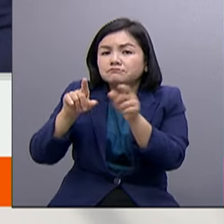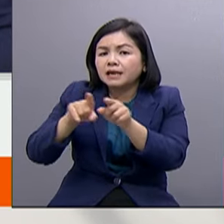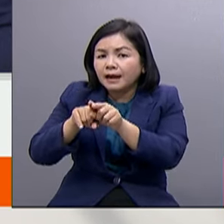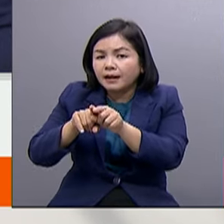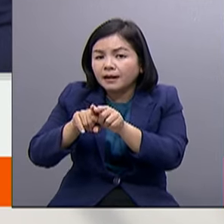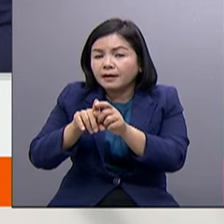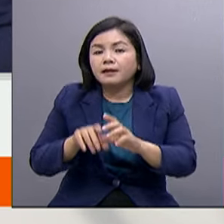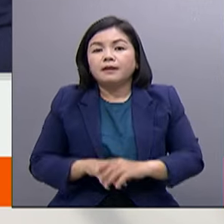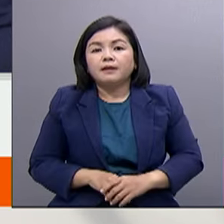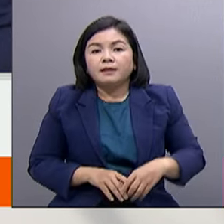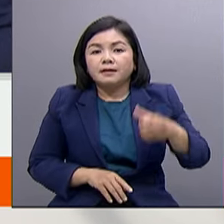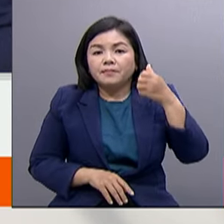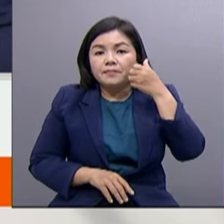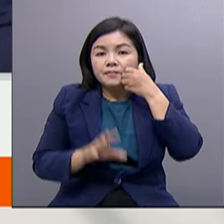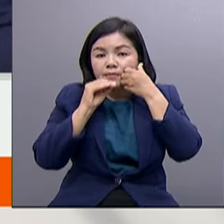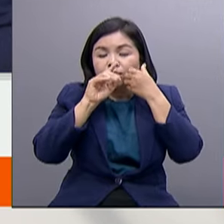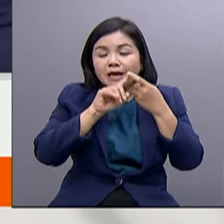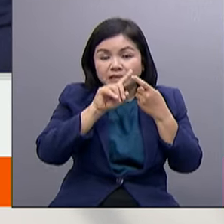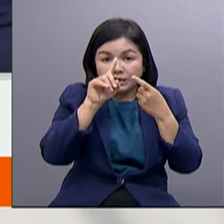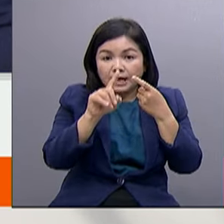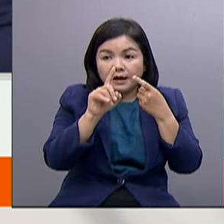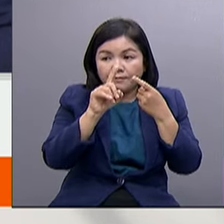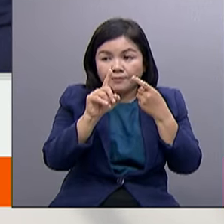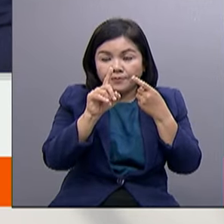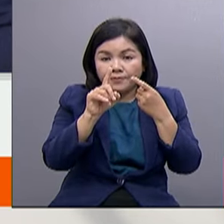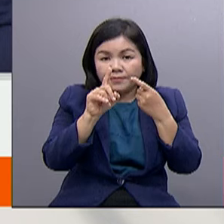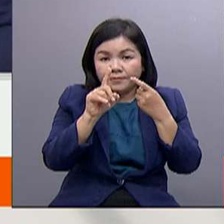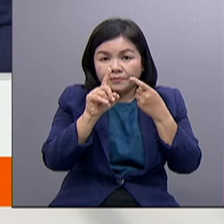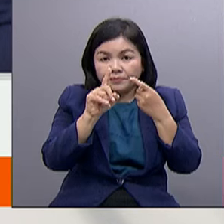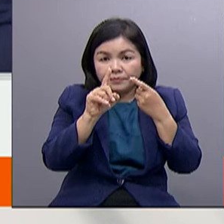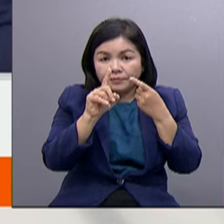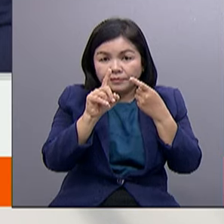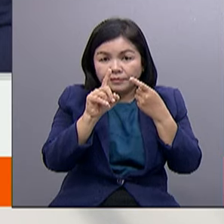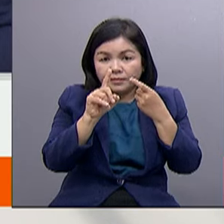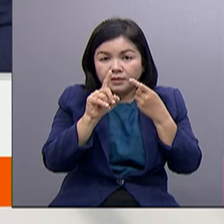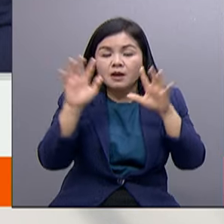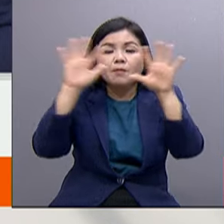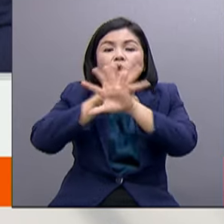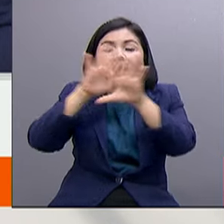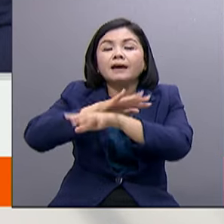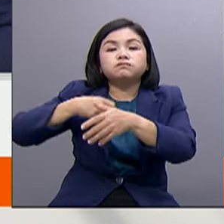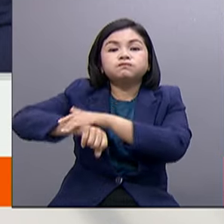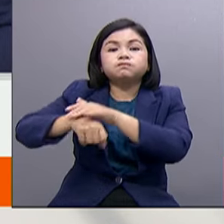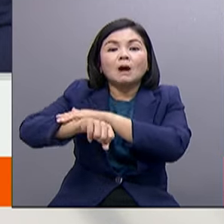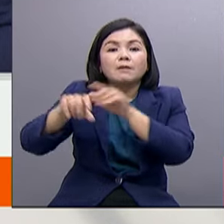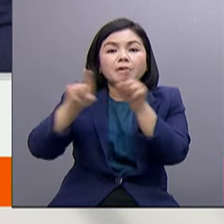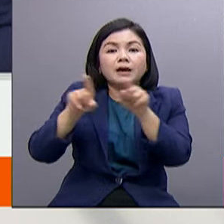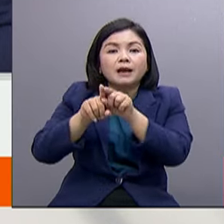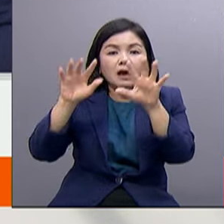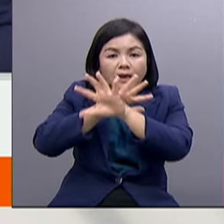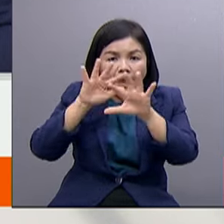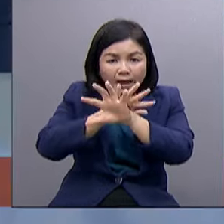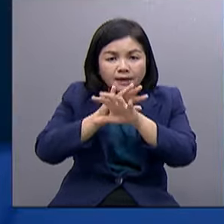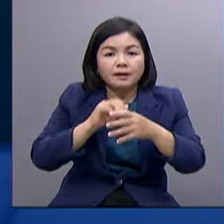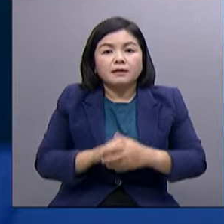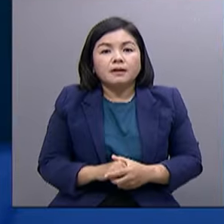อเคครับอย่างที่ว่าแหละครับหนึ่งคือก็ต้องไปปราบการพนันใต้ดินให้ถึงขังจริงจังกว่านี้นะครับไม่ใ